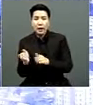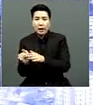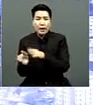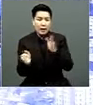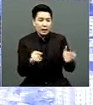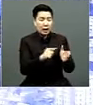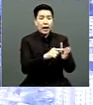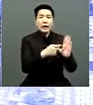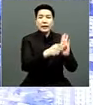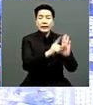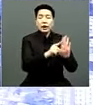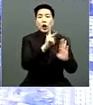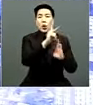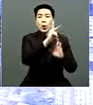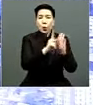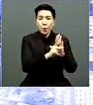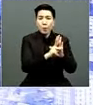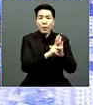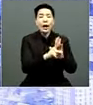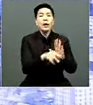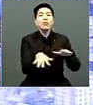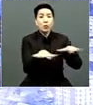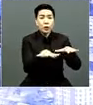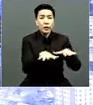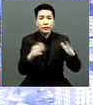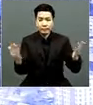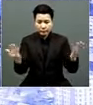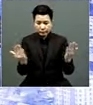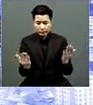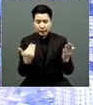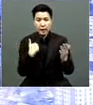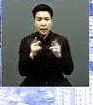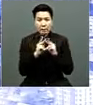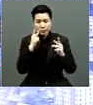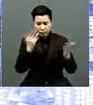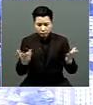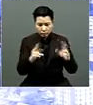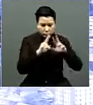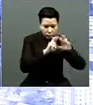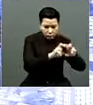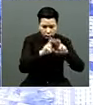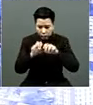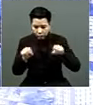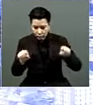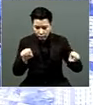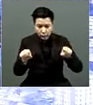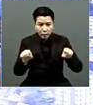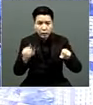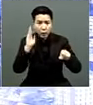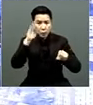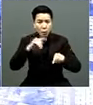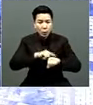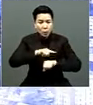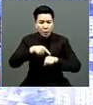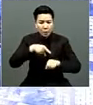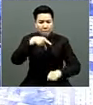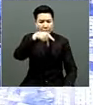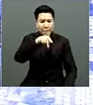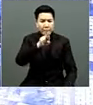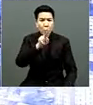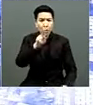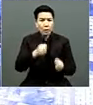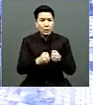ฮะเพื่อควบคุมการระบาดนะครับเพื่อเป็นข้อพิจารณาให้กับคณะกรรมการสบค.ในการประกาศขยายเวลาหรือจะย